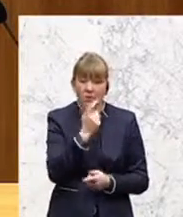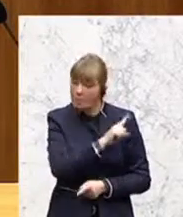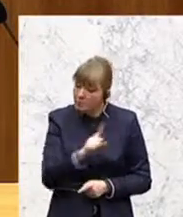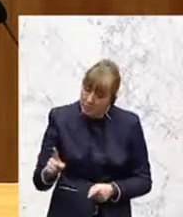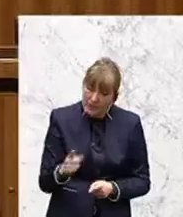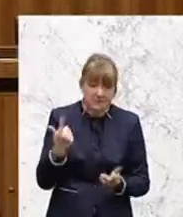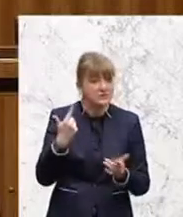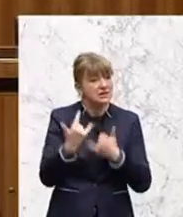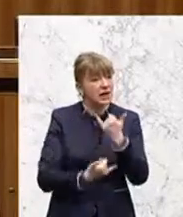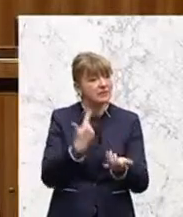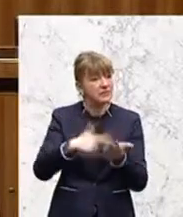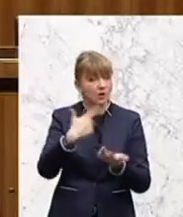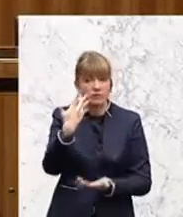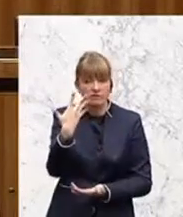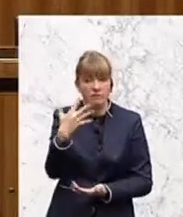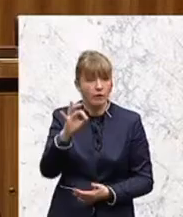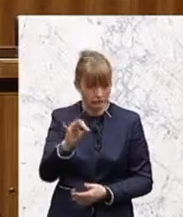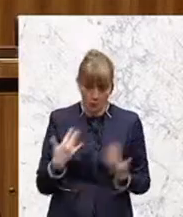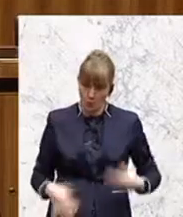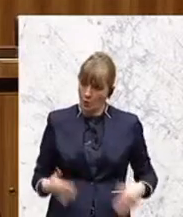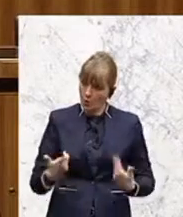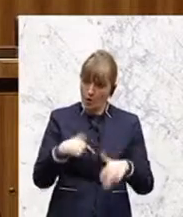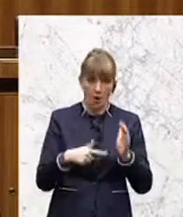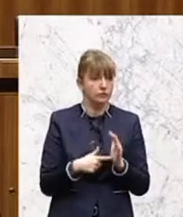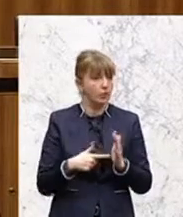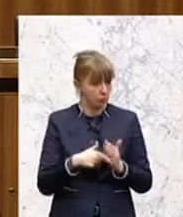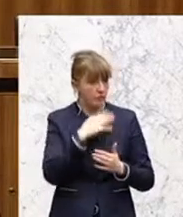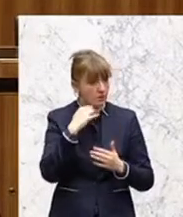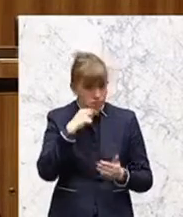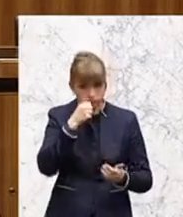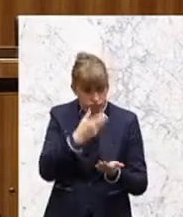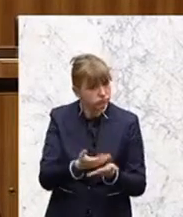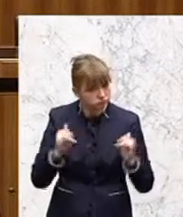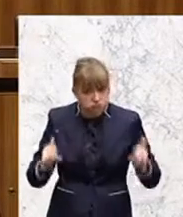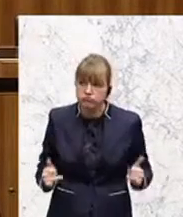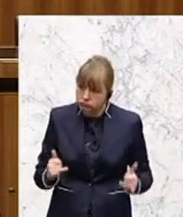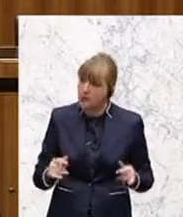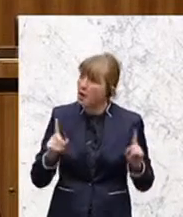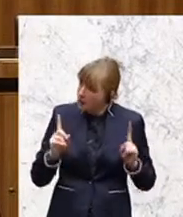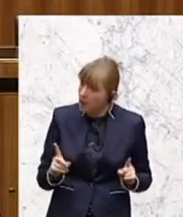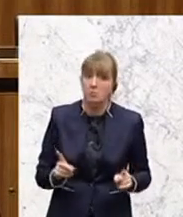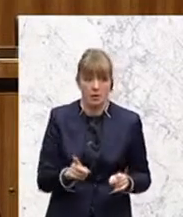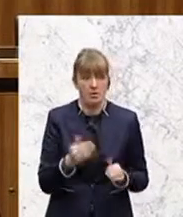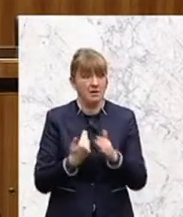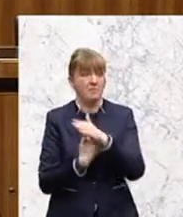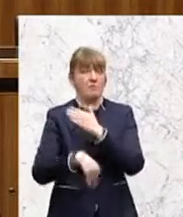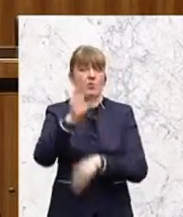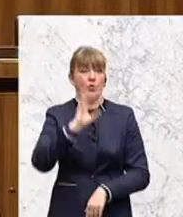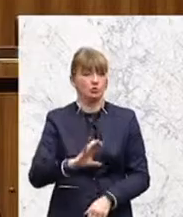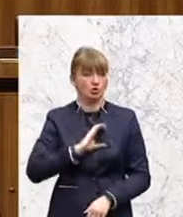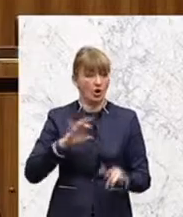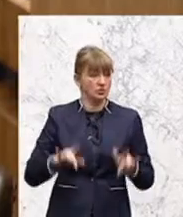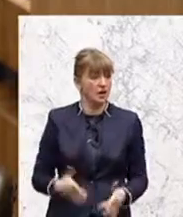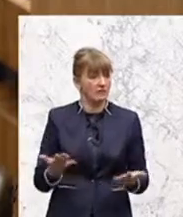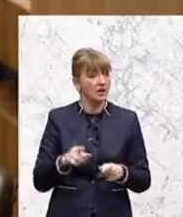Jahr 2050. Das ist eine große Herausforderung, das gestehe ich ein, aber es ist auch eine noch größere Chance für